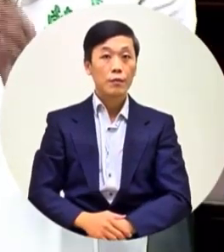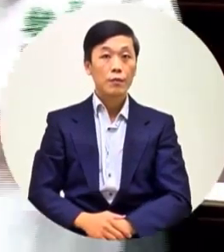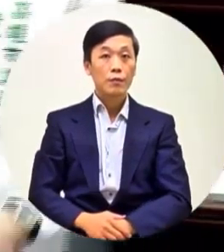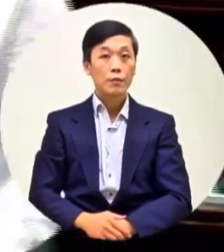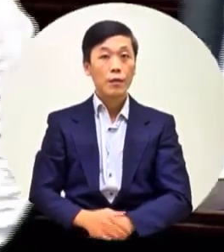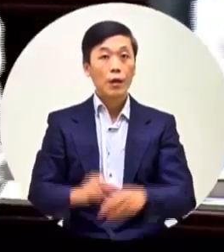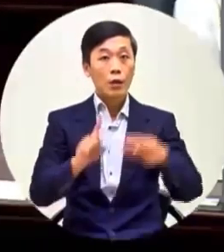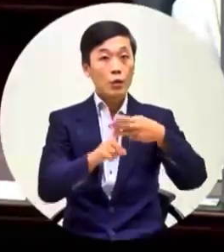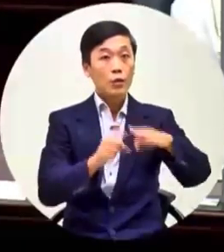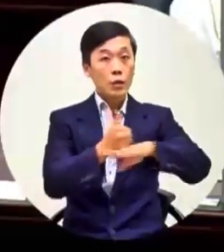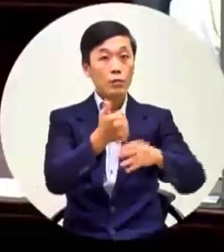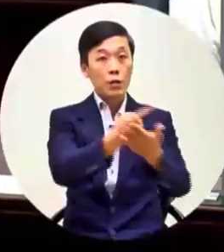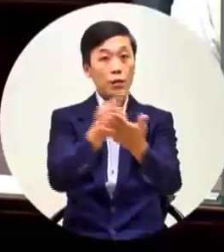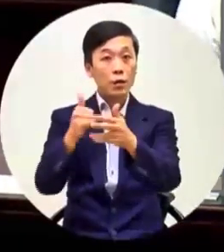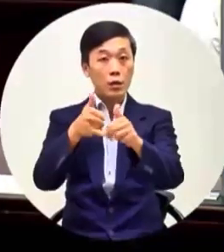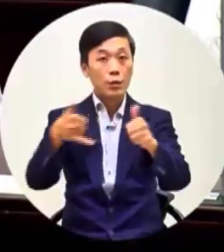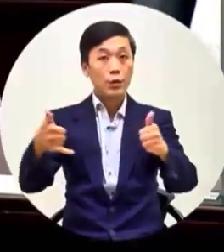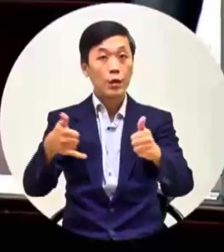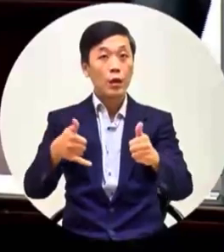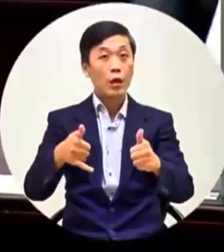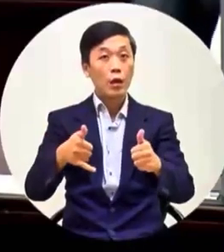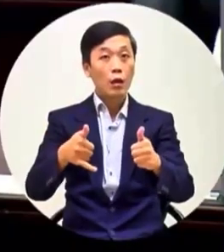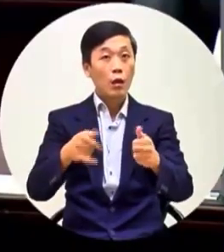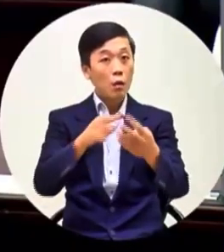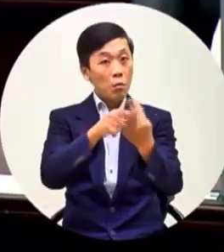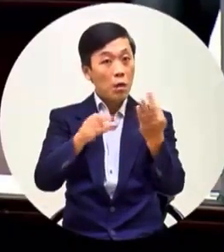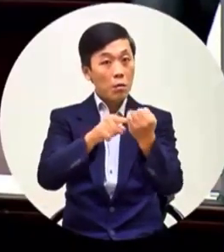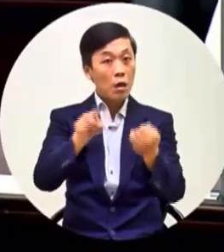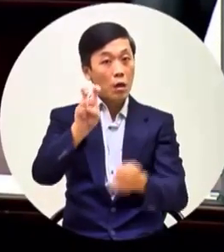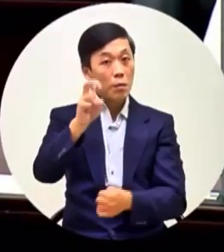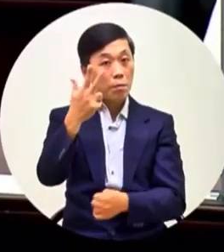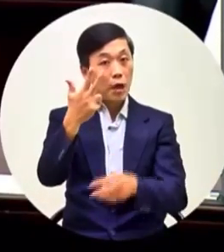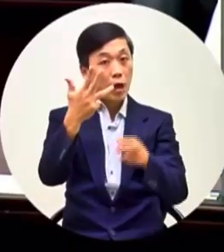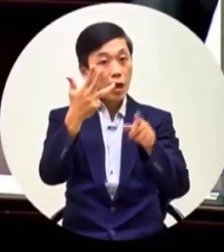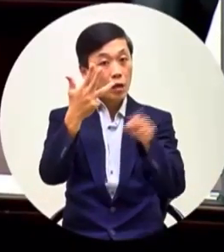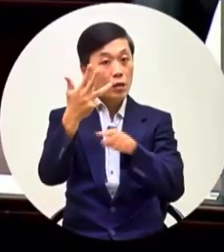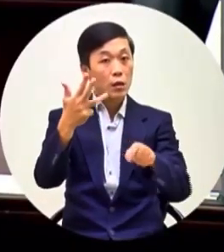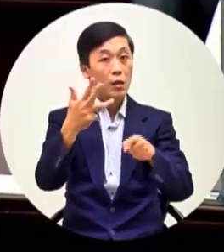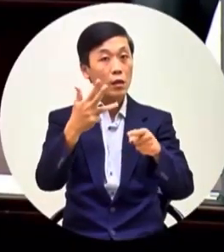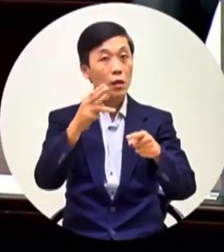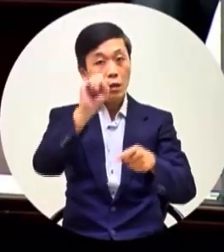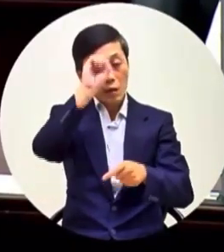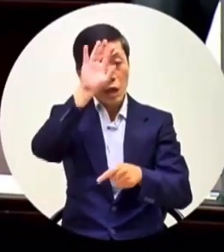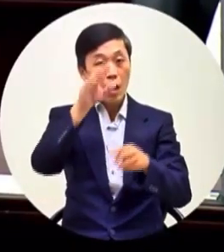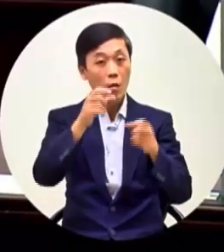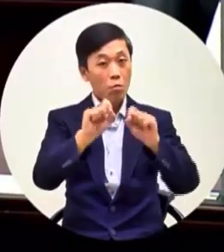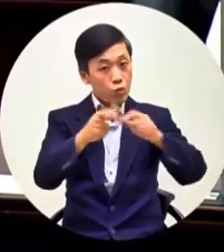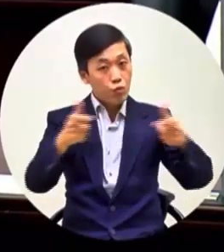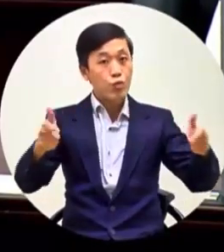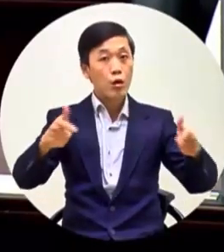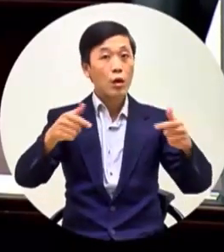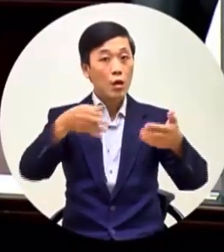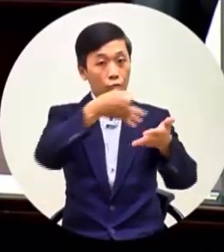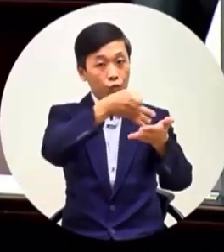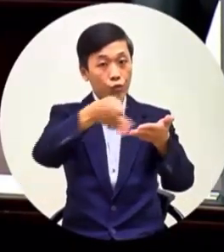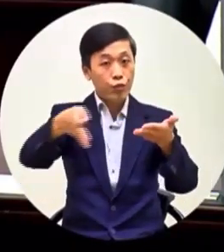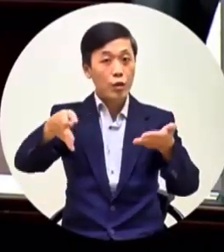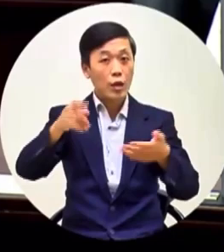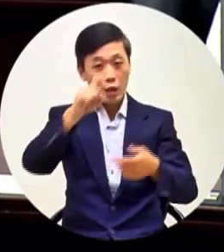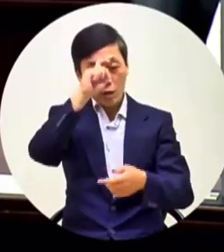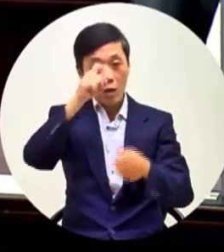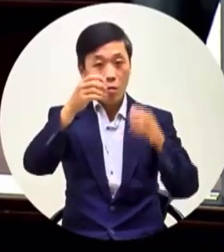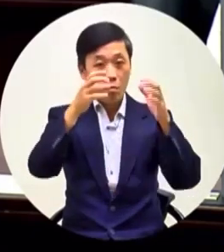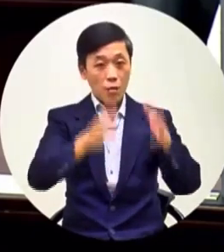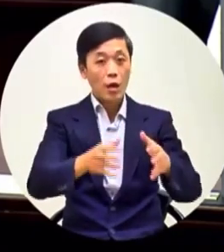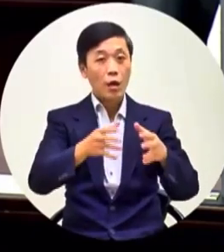主席、各位同仁，28跨党派议员联署，无简单开3天的临时会，伫